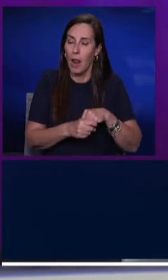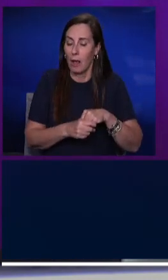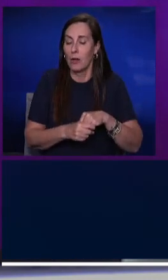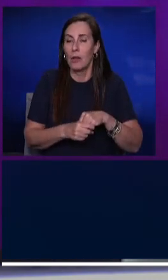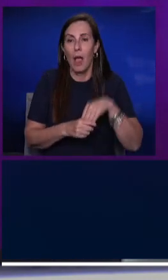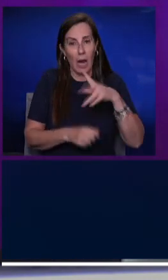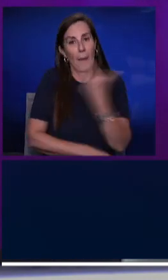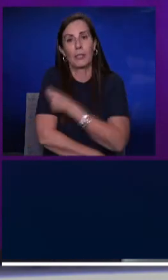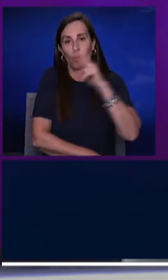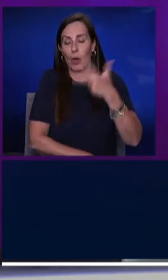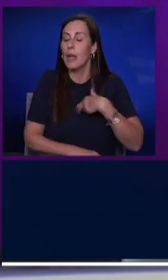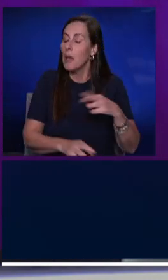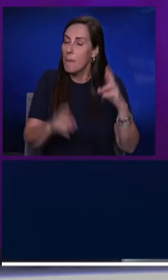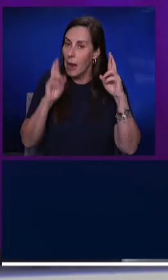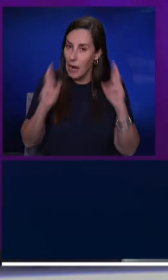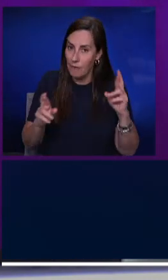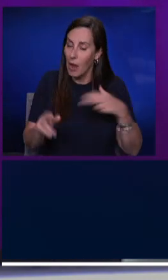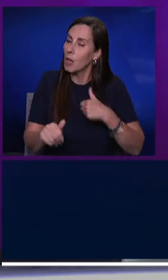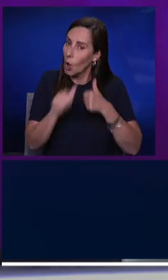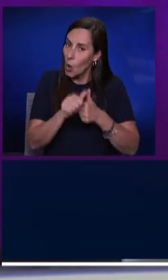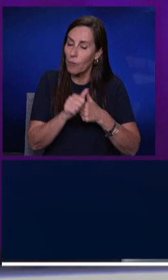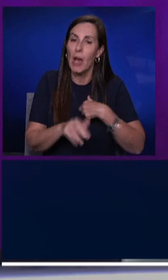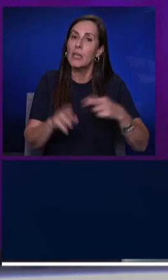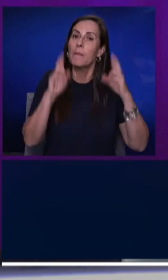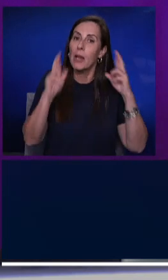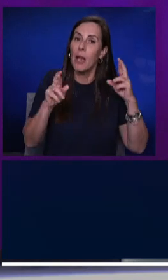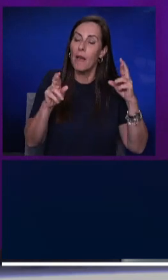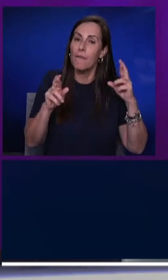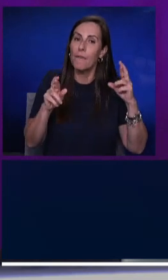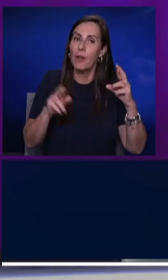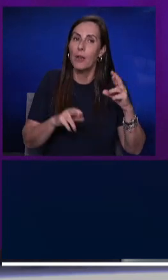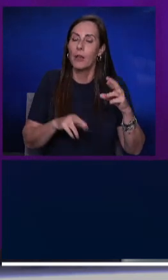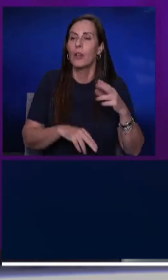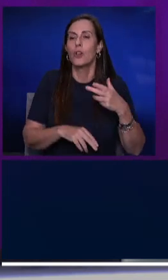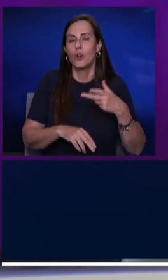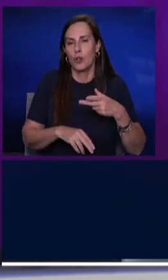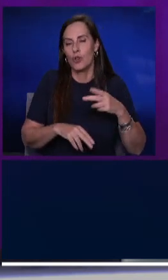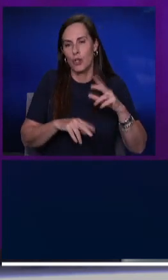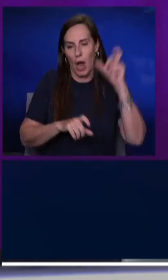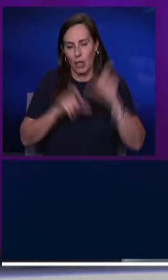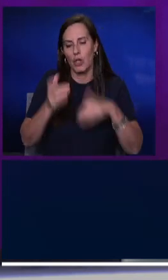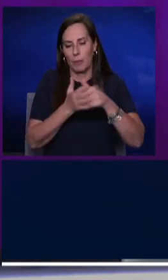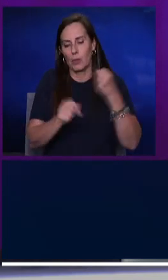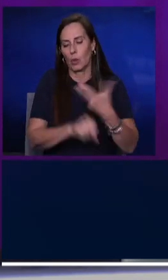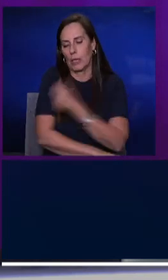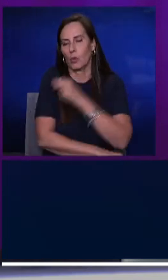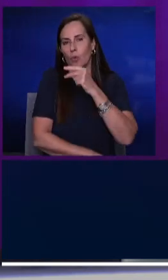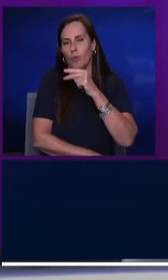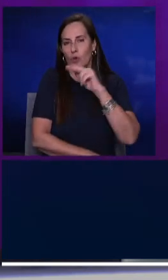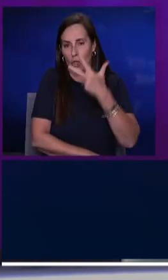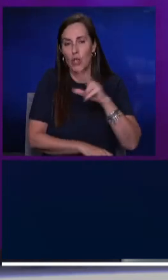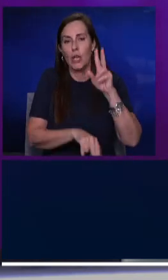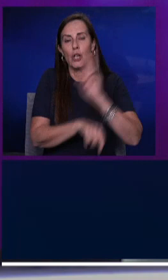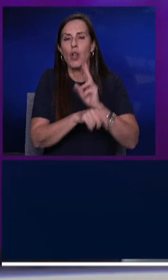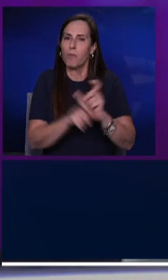מאוד, אנחנו נעקוב אחרי זה, אבל אני מקווה מאוד שהדעיכה שלו תהיה איטית יותר מאשר החיסון השני, כך שיהיה משך זמן